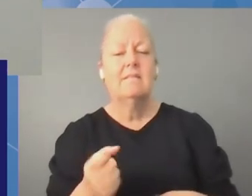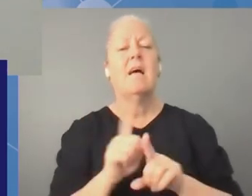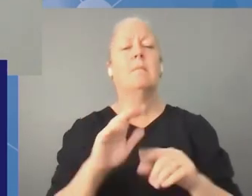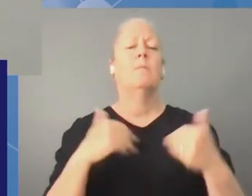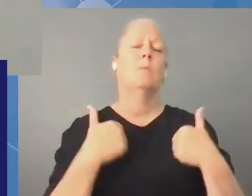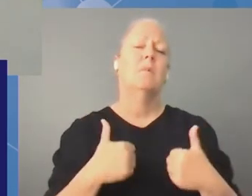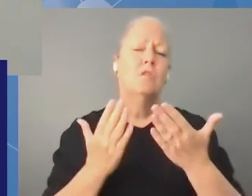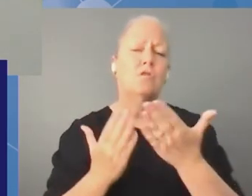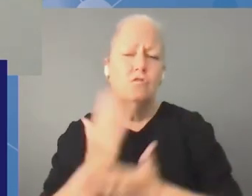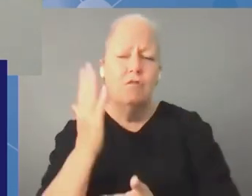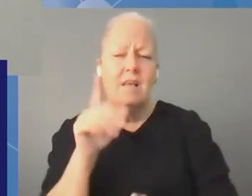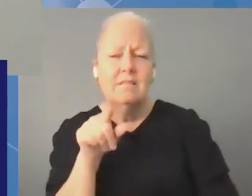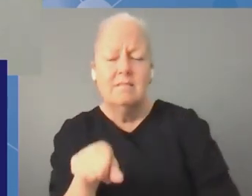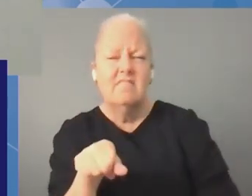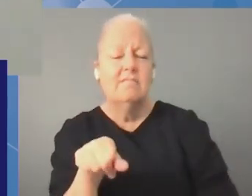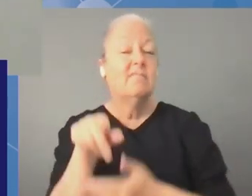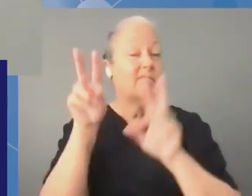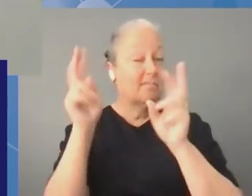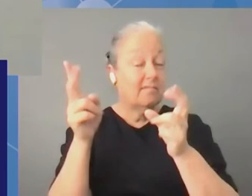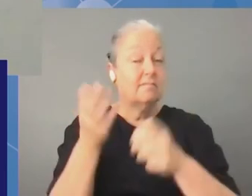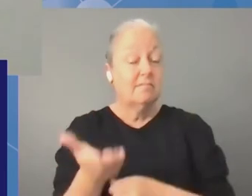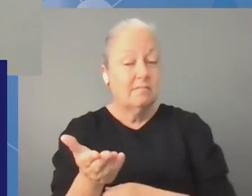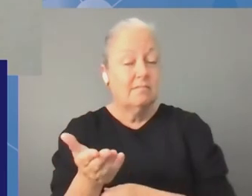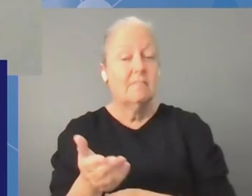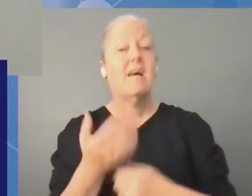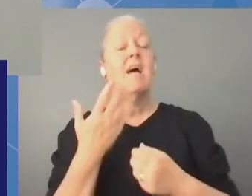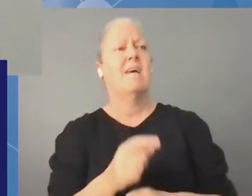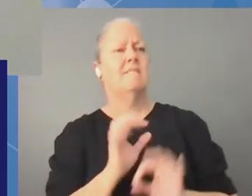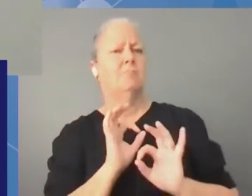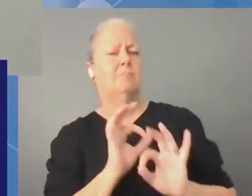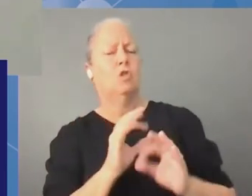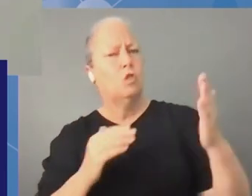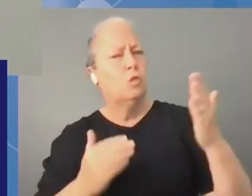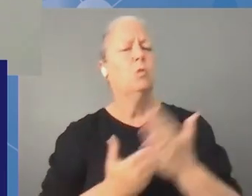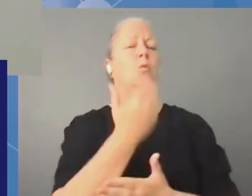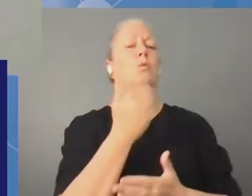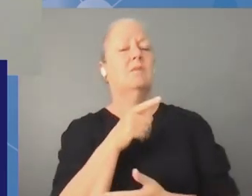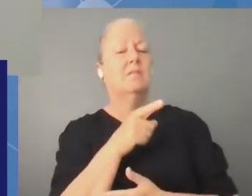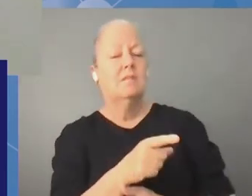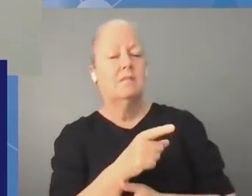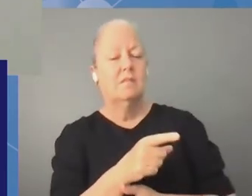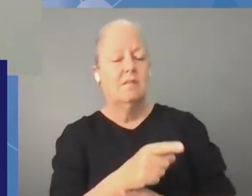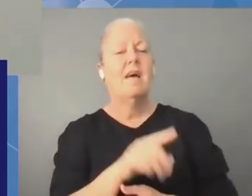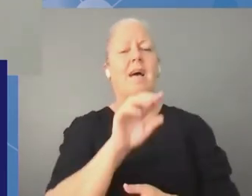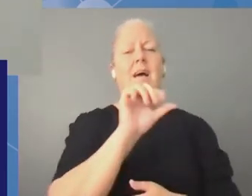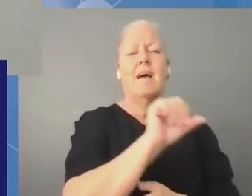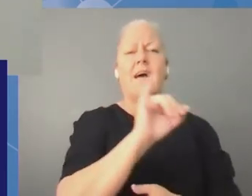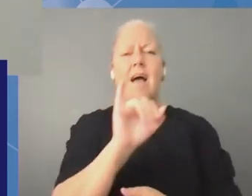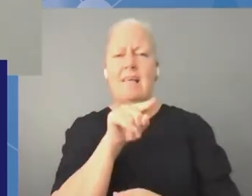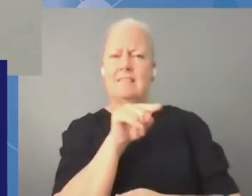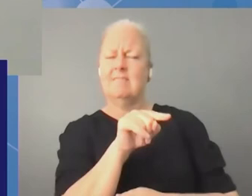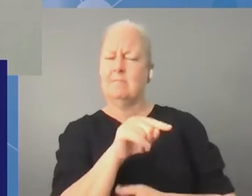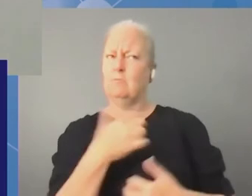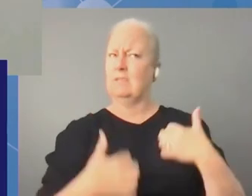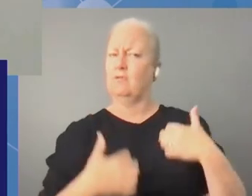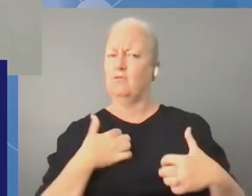价，有多方的话题，各种的话题涉及到人权的问题，但是也有一些新的